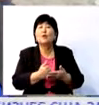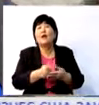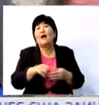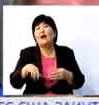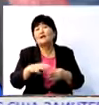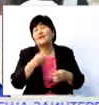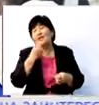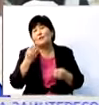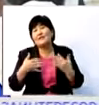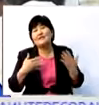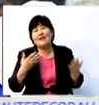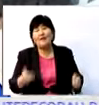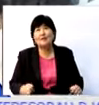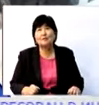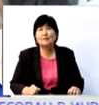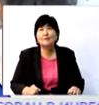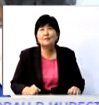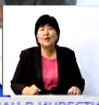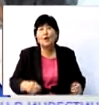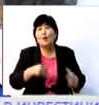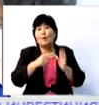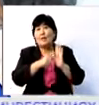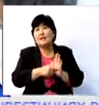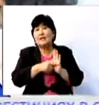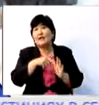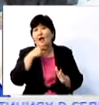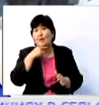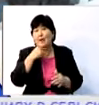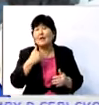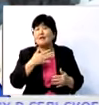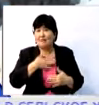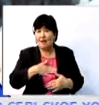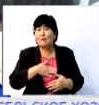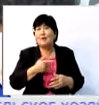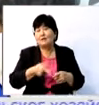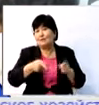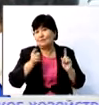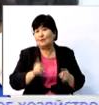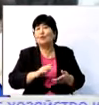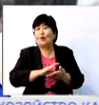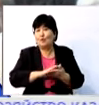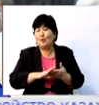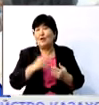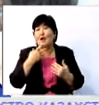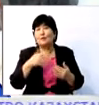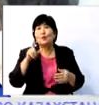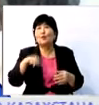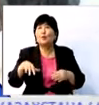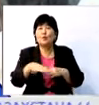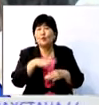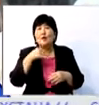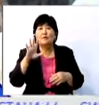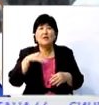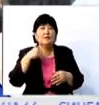стране процветания. Купили 7 килограммов мяса. Довольны. Натуральные продукты. Как видите, людей много.